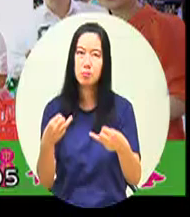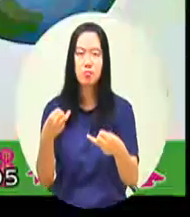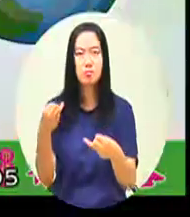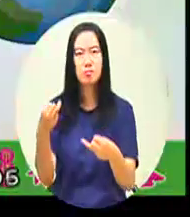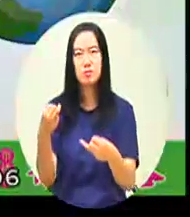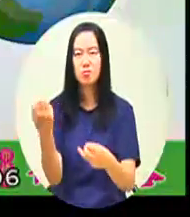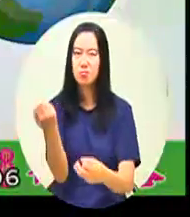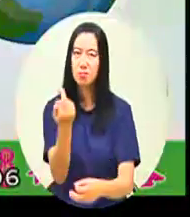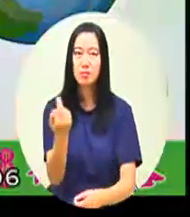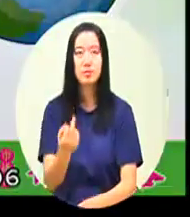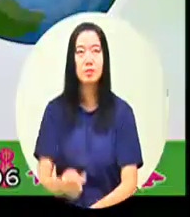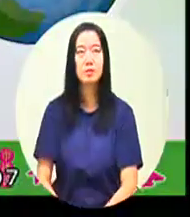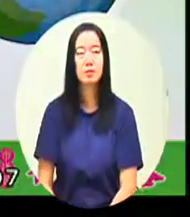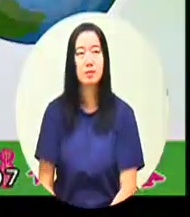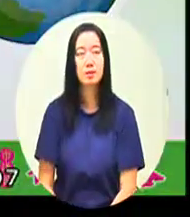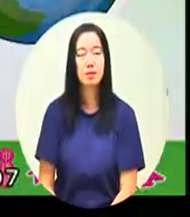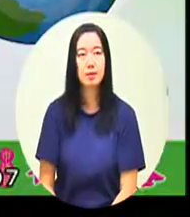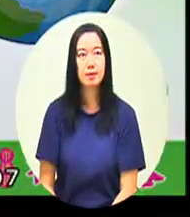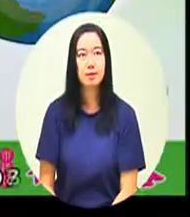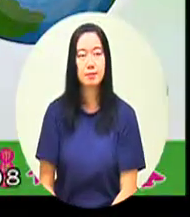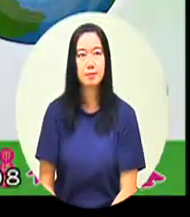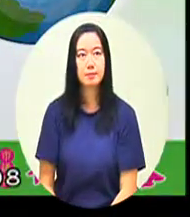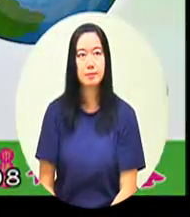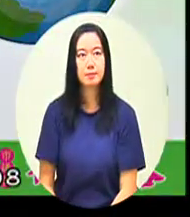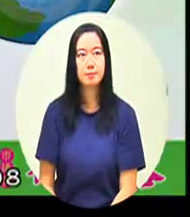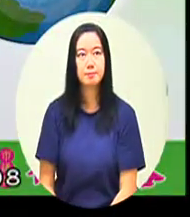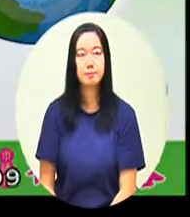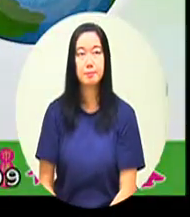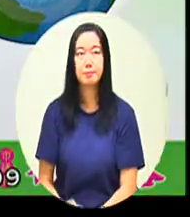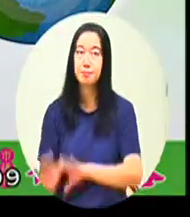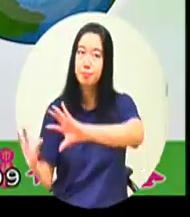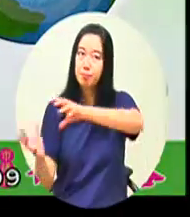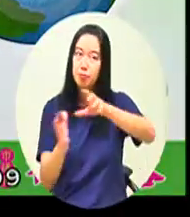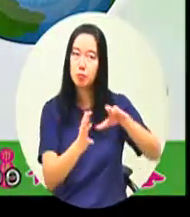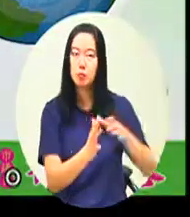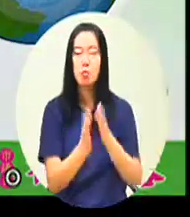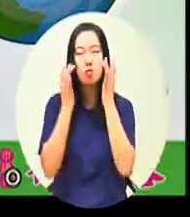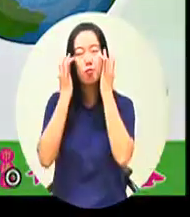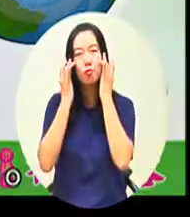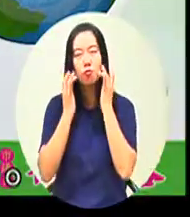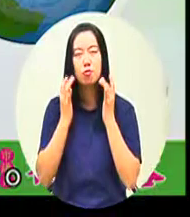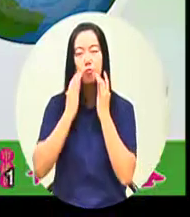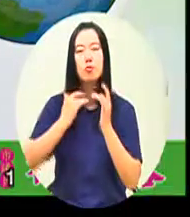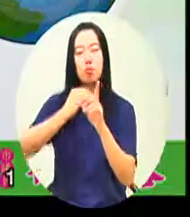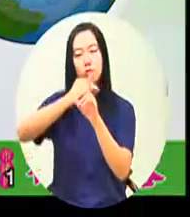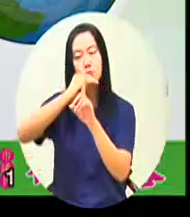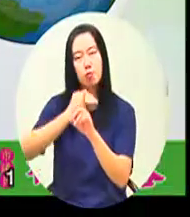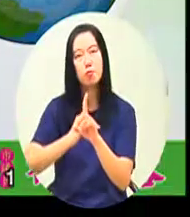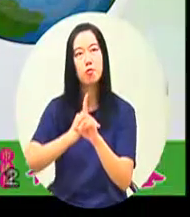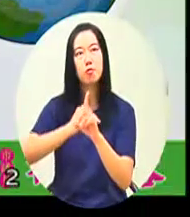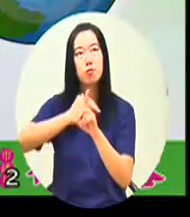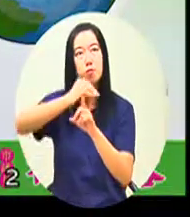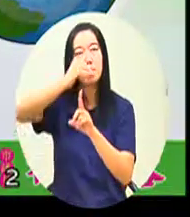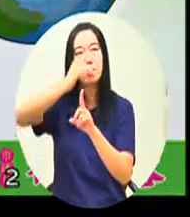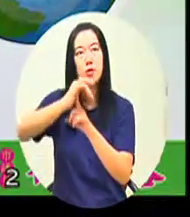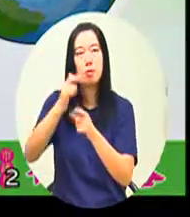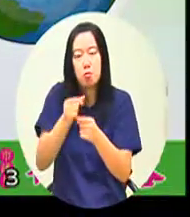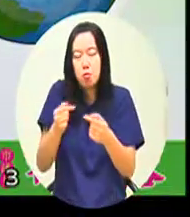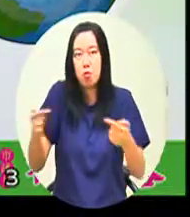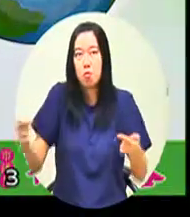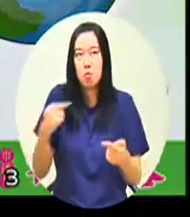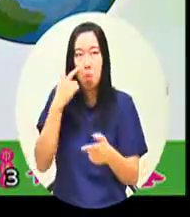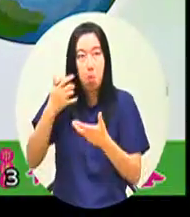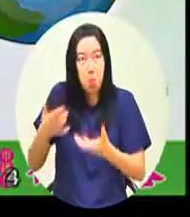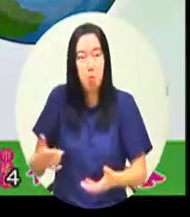哦。所以随着我们地球暖化日益的哈受到重视，